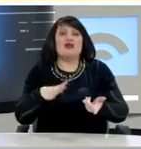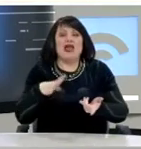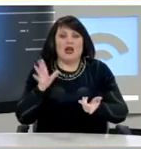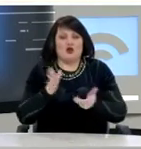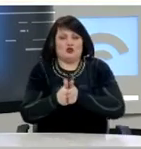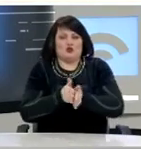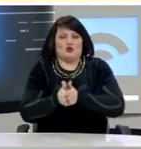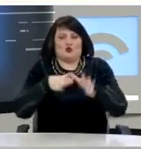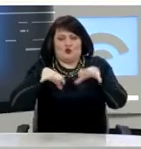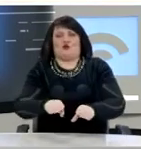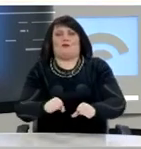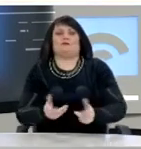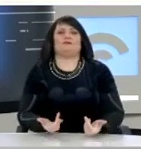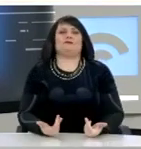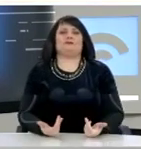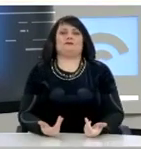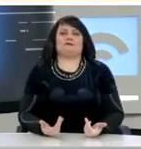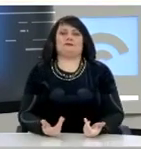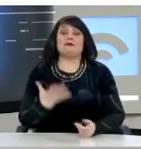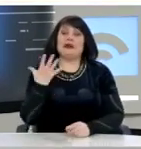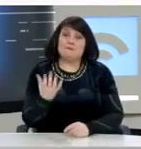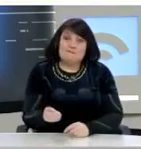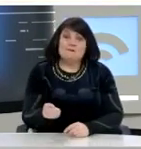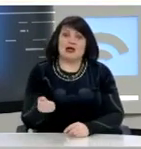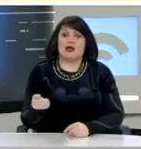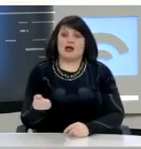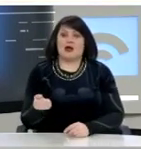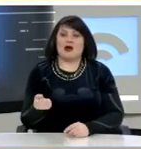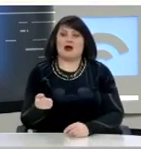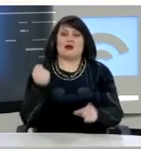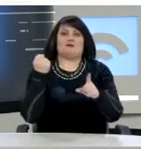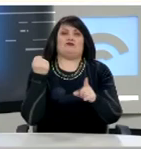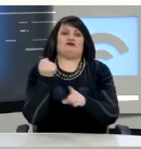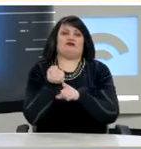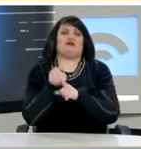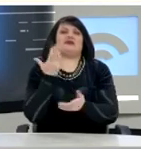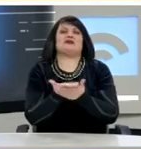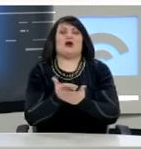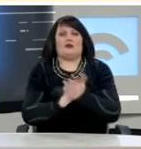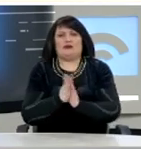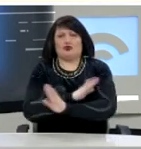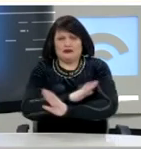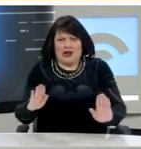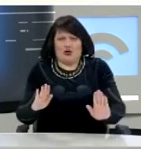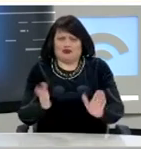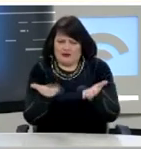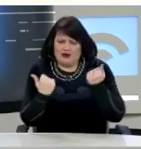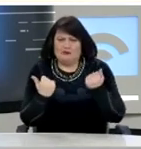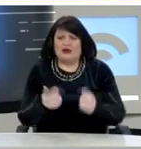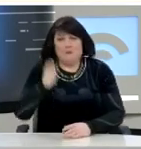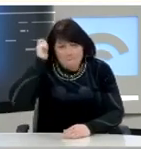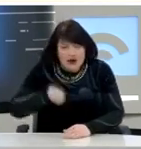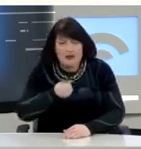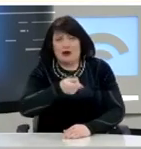ή ο άλλος, είναι αν υπάρχει αρθρωμένη τέτοια διεκδίκηση. Και τελειώσαμε με αυτή τη διεκδίκηση. Επίσης παραδέχεται ότι